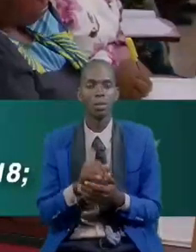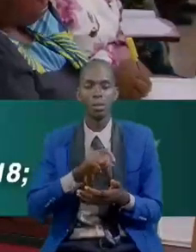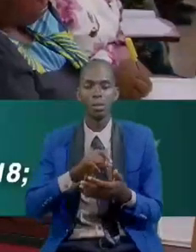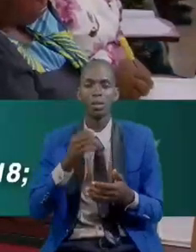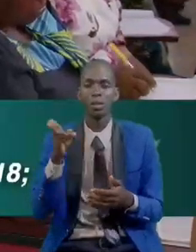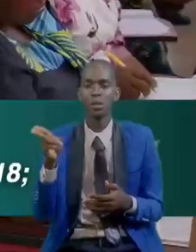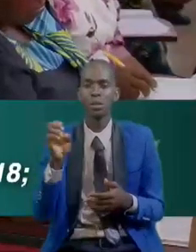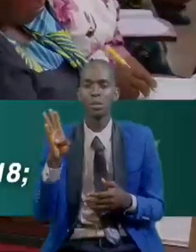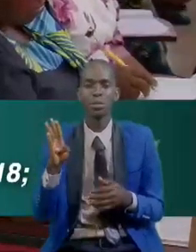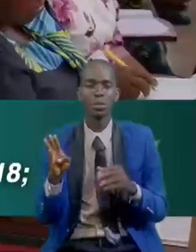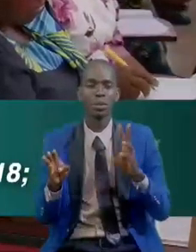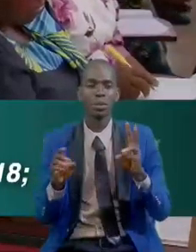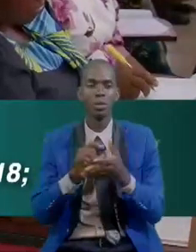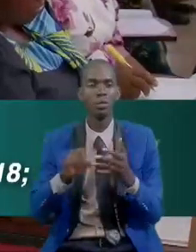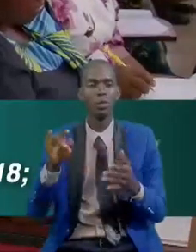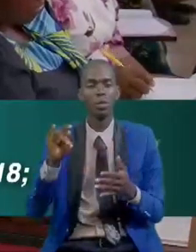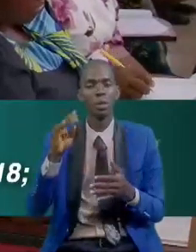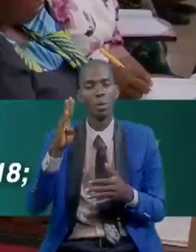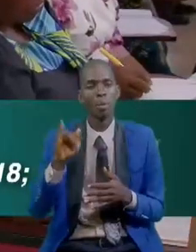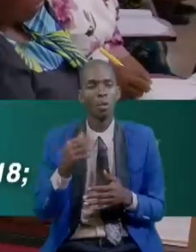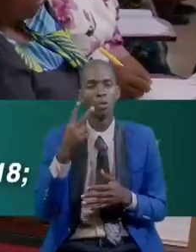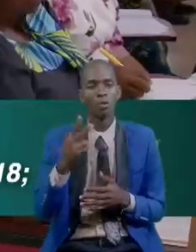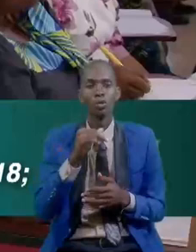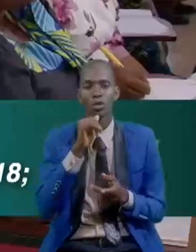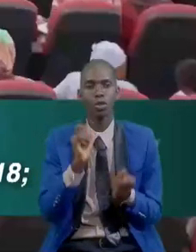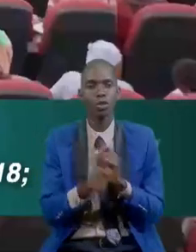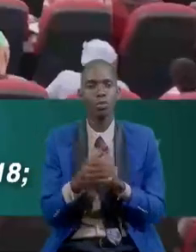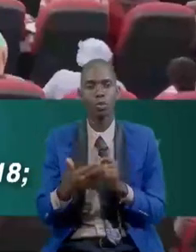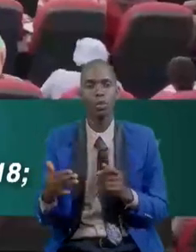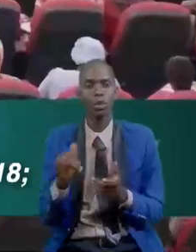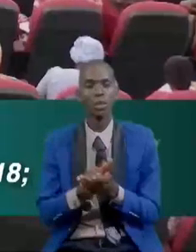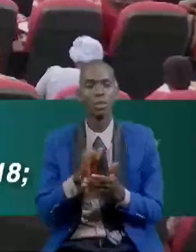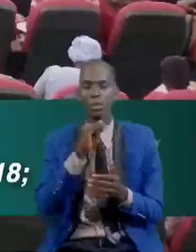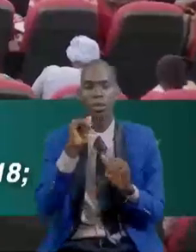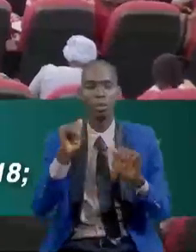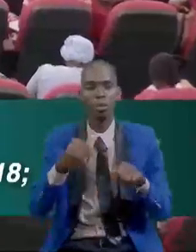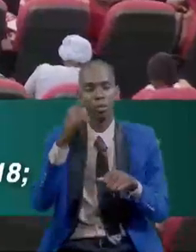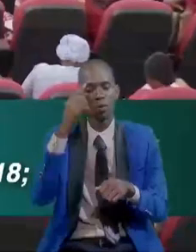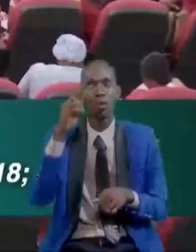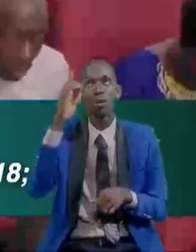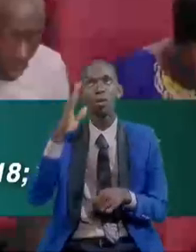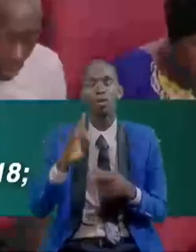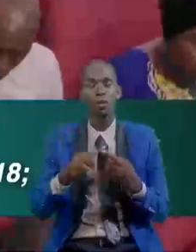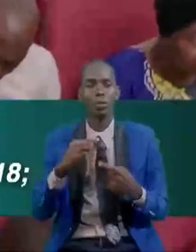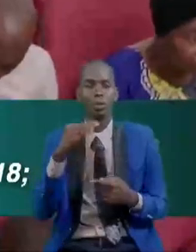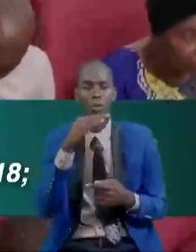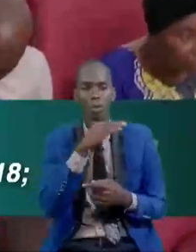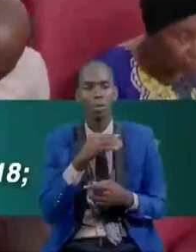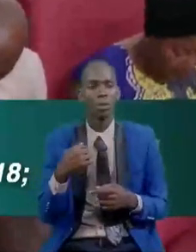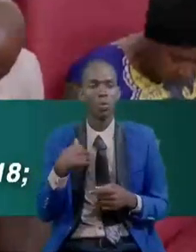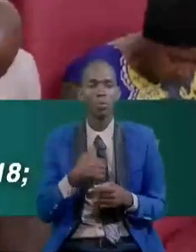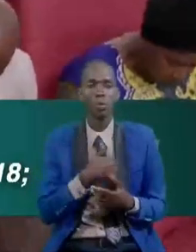Verset 18. Afin que par deux choses immuables, dans lesquelles il est impossible que Dieu mente, nous trouvions un puissant